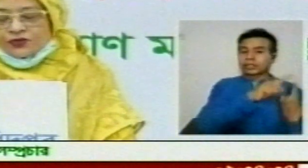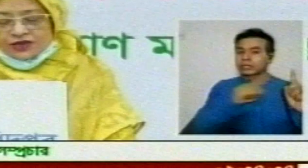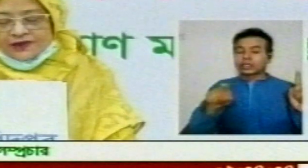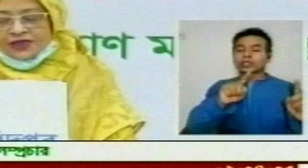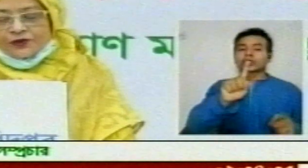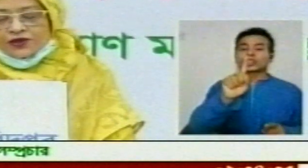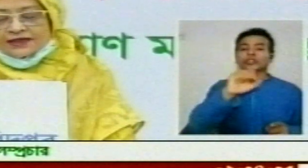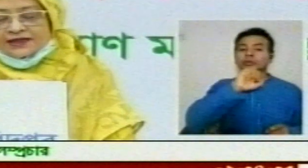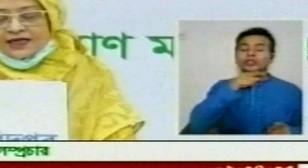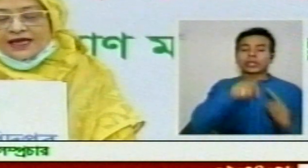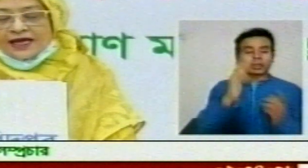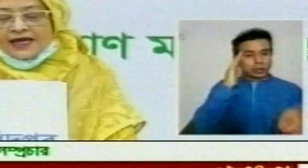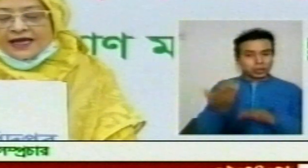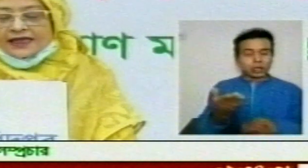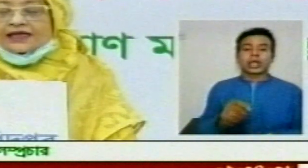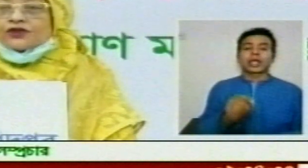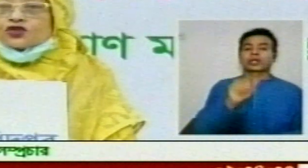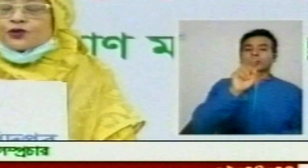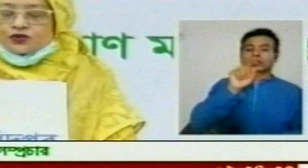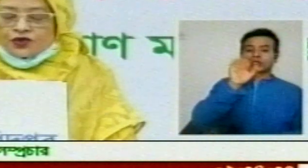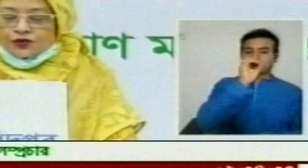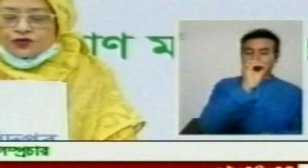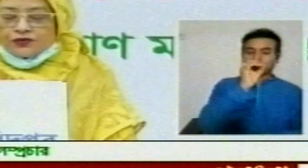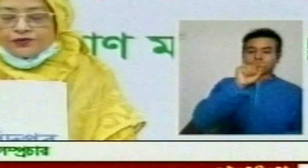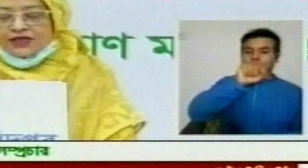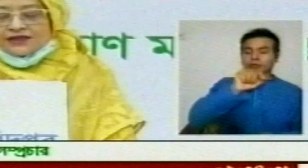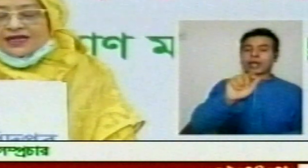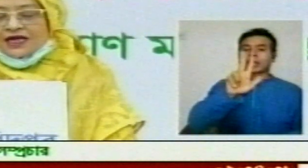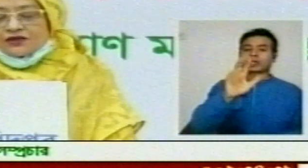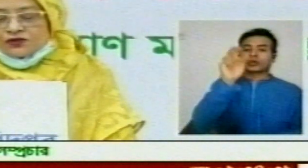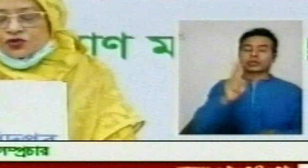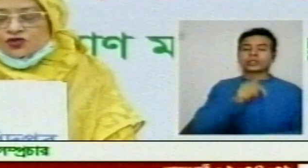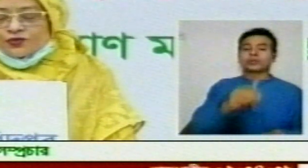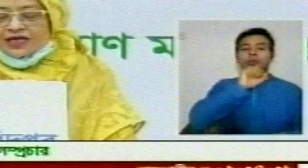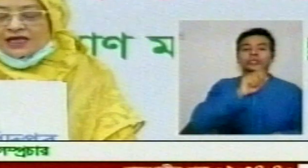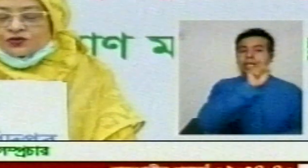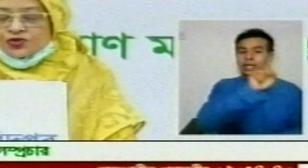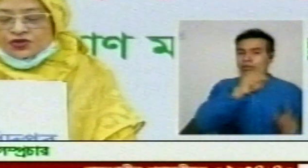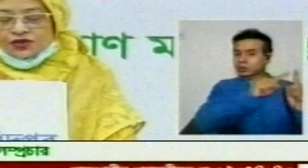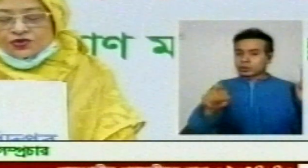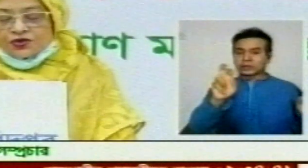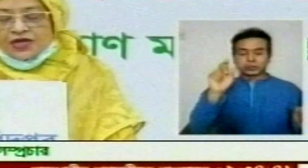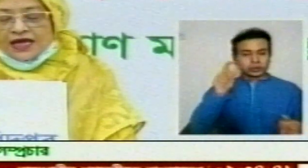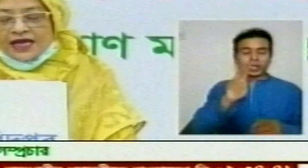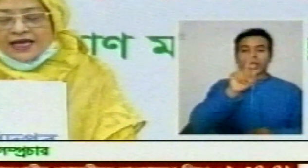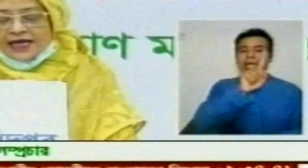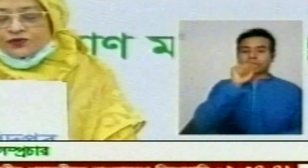আইডিসিআর এর ওয়েবসাইট থেকে পাওয়া গেছে, 1 থেকে 10 বছরের মতো মৃতের হার 0.82%,